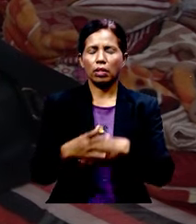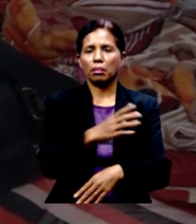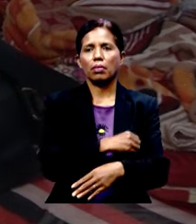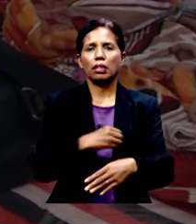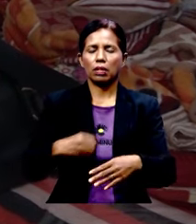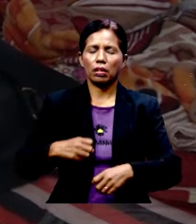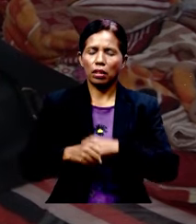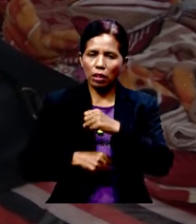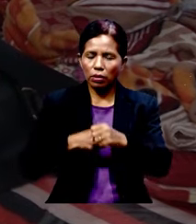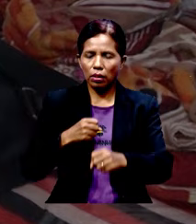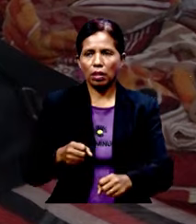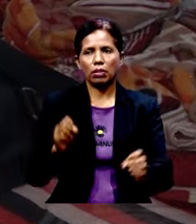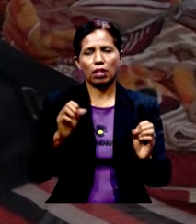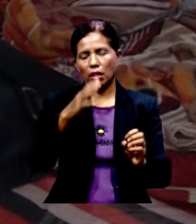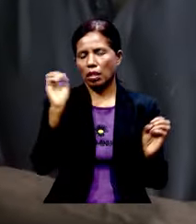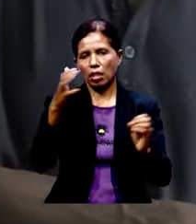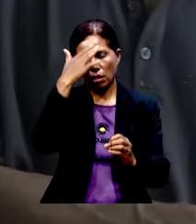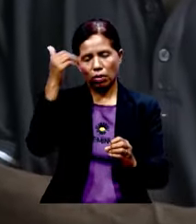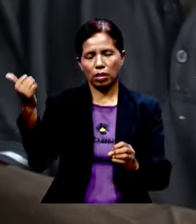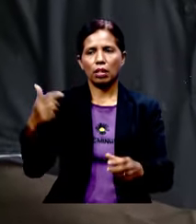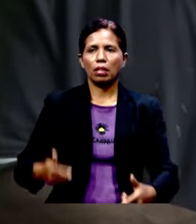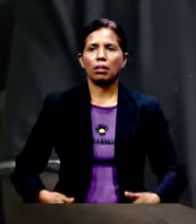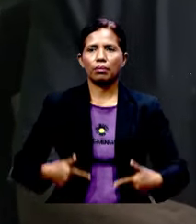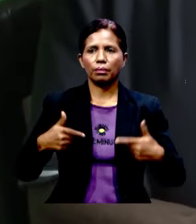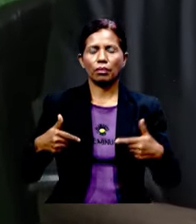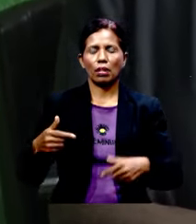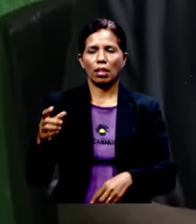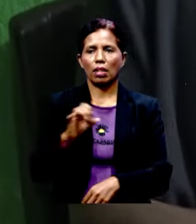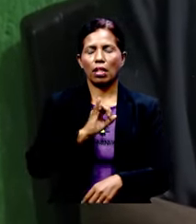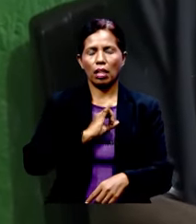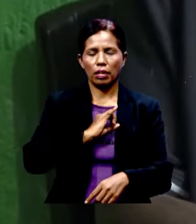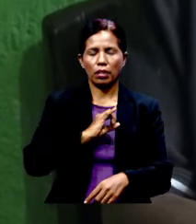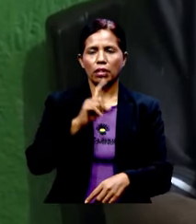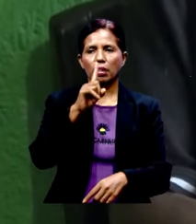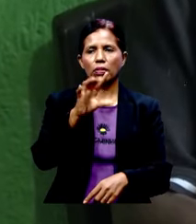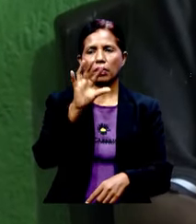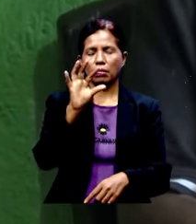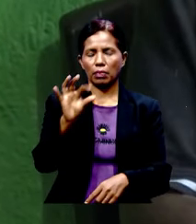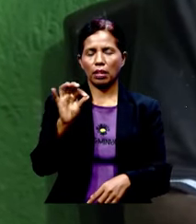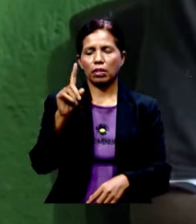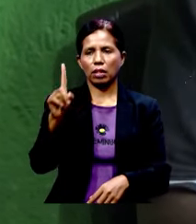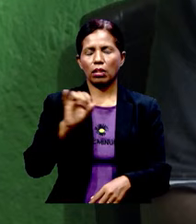Dotel atu aluha e anemor estomac. Simbilan satu a hetan tebe hotuku